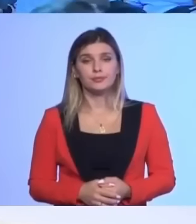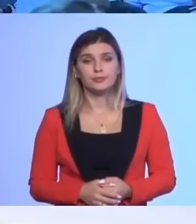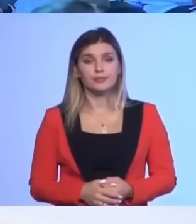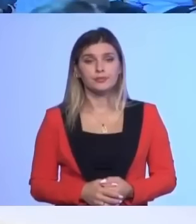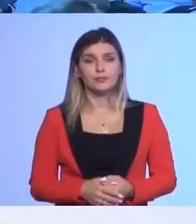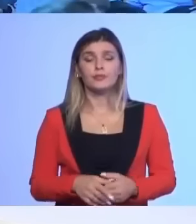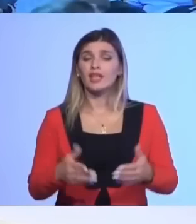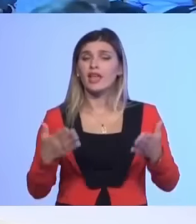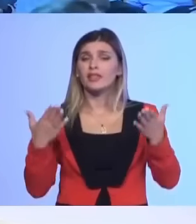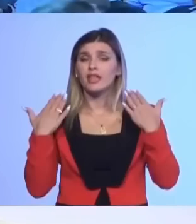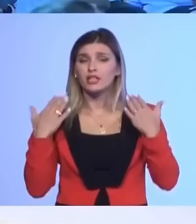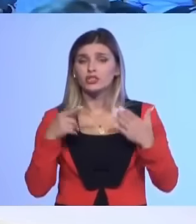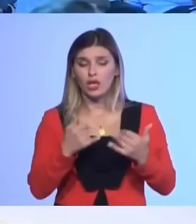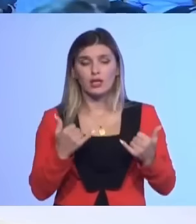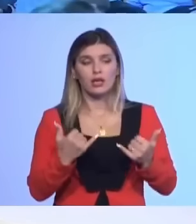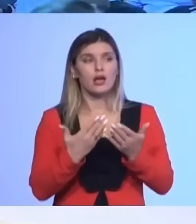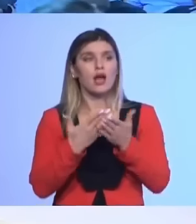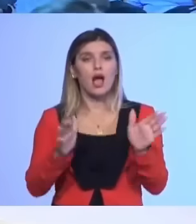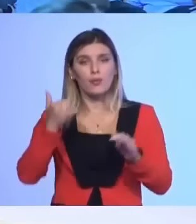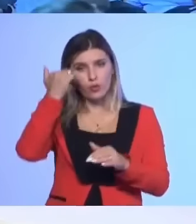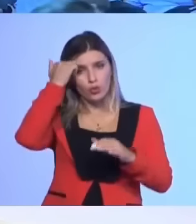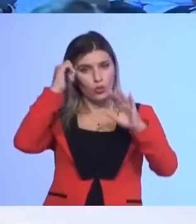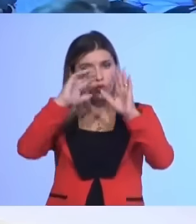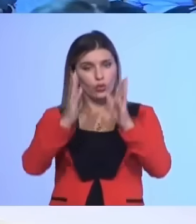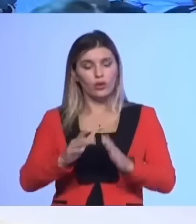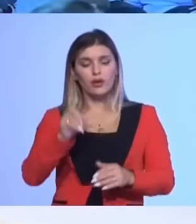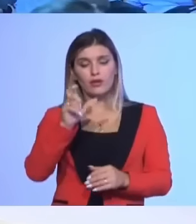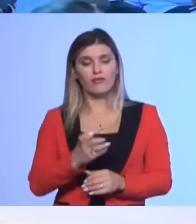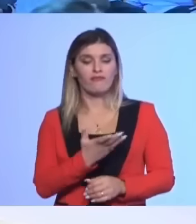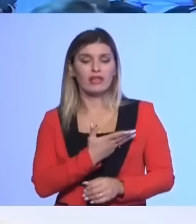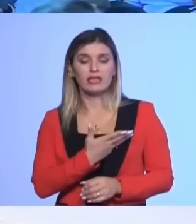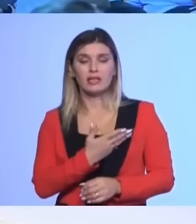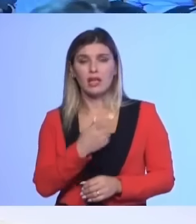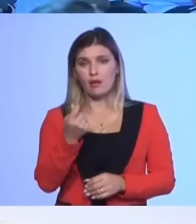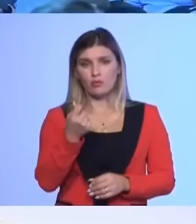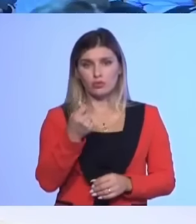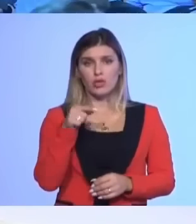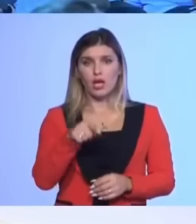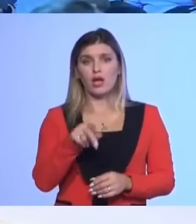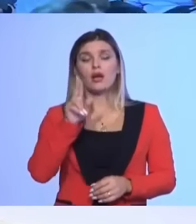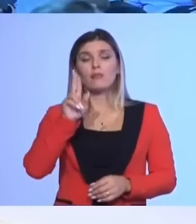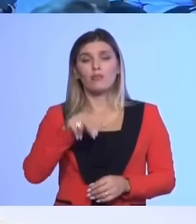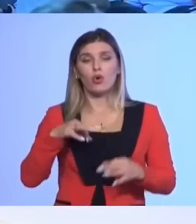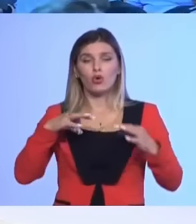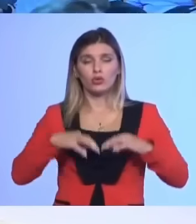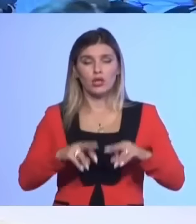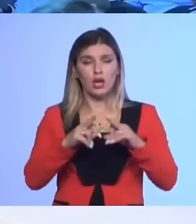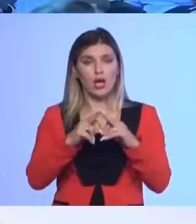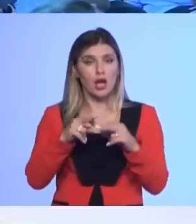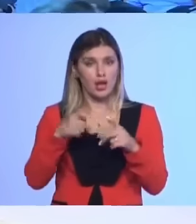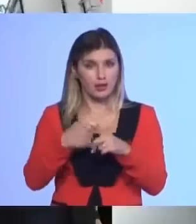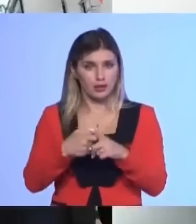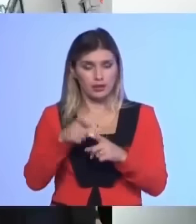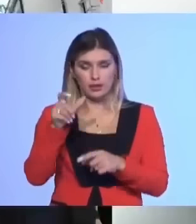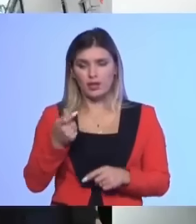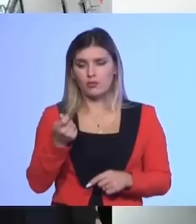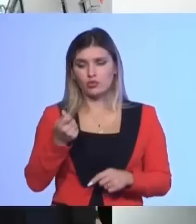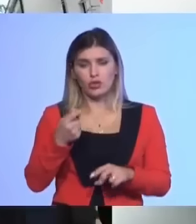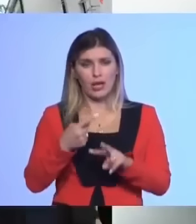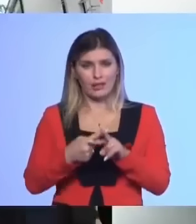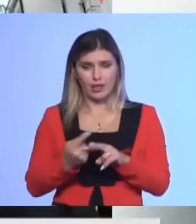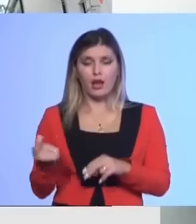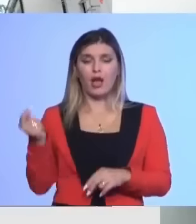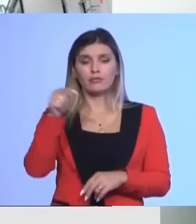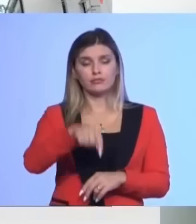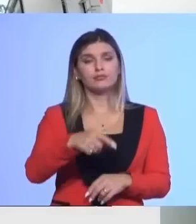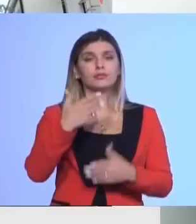Në Deçan është përuruar shtatorja e dëshmore së kombit Fetnete Ramosaj. Me këtë rast, kryetari i Aleancës për Ardhmërinë e Kosovës Ramush Haradinaj mori